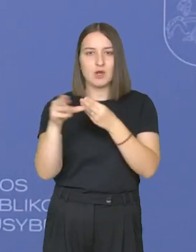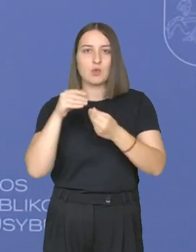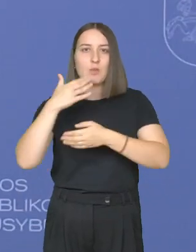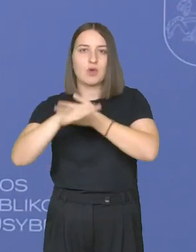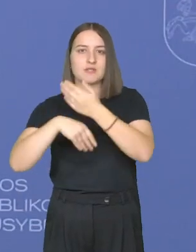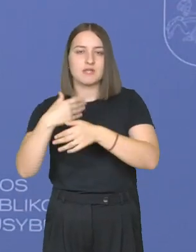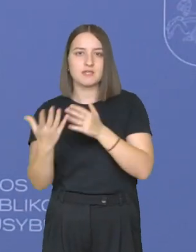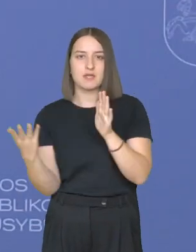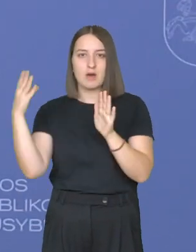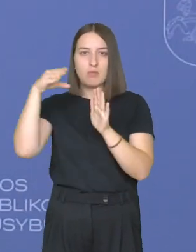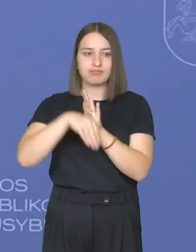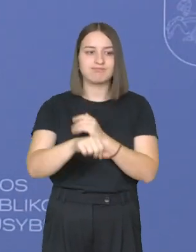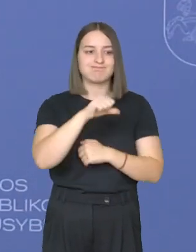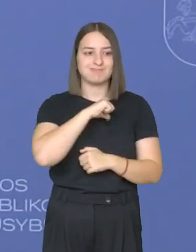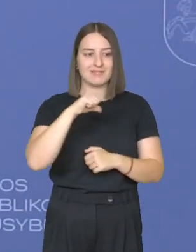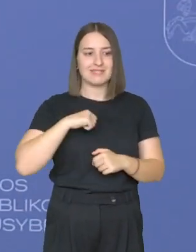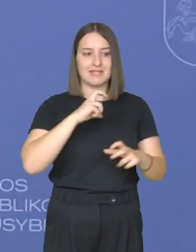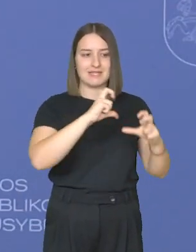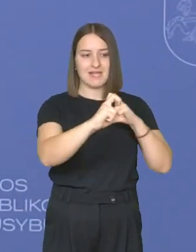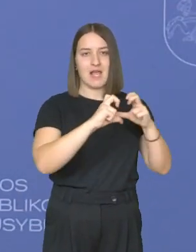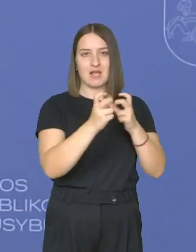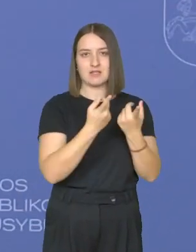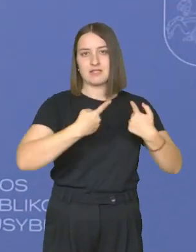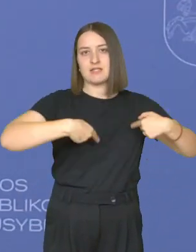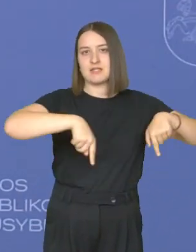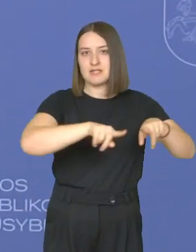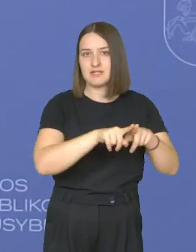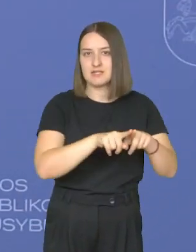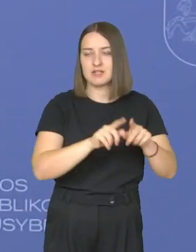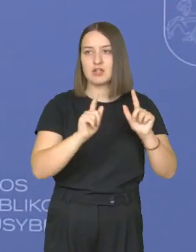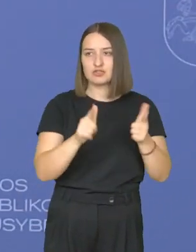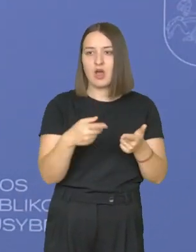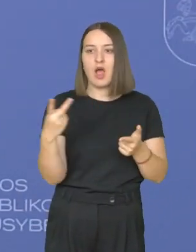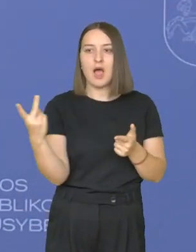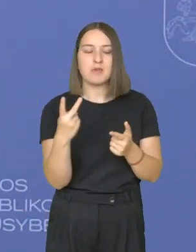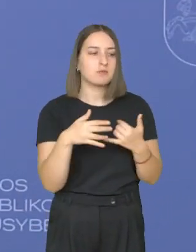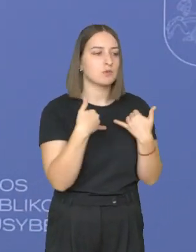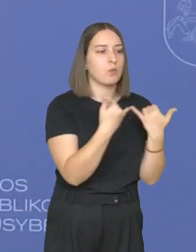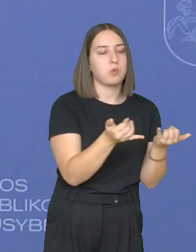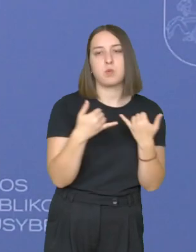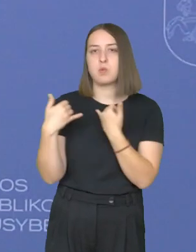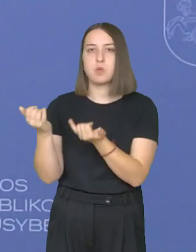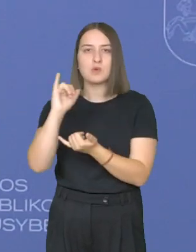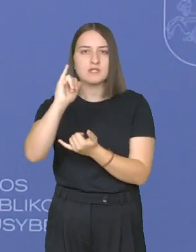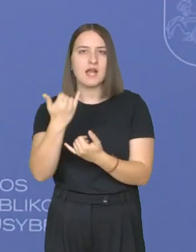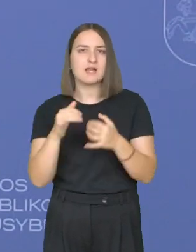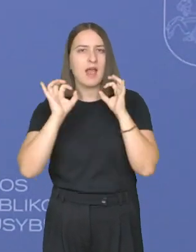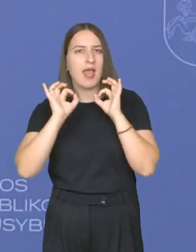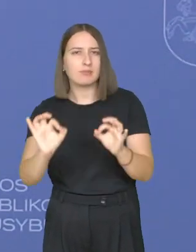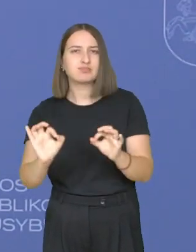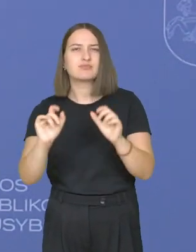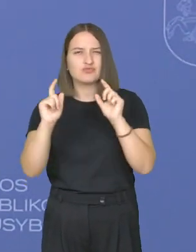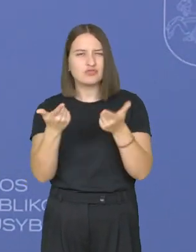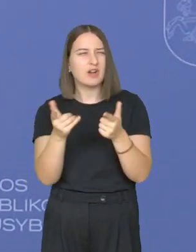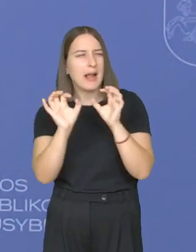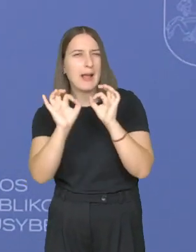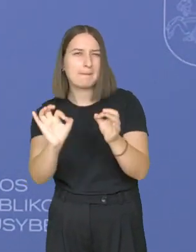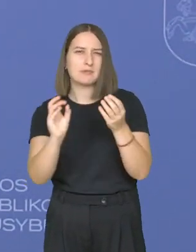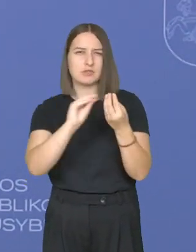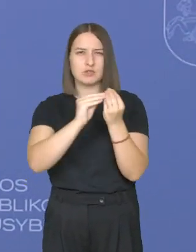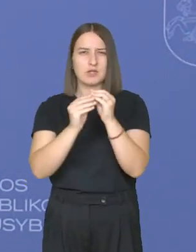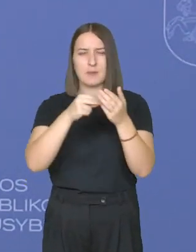metu suderinę abiem pusėm naudingas sąlygas galėsime para pasirašyti konkrečios sutartis dėl